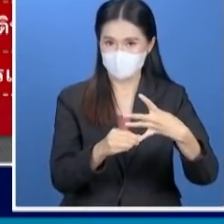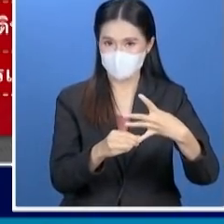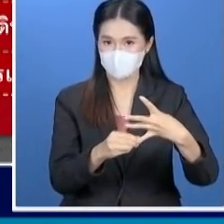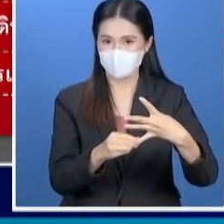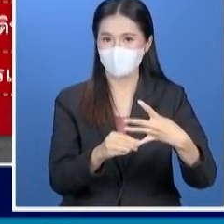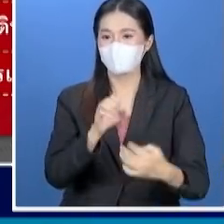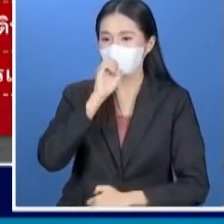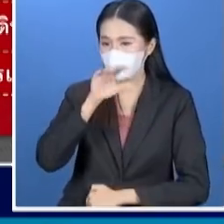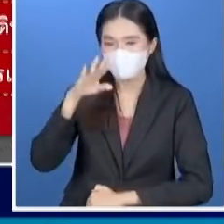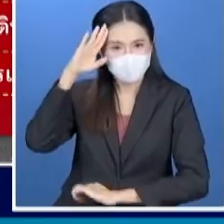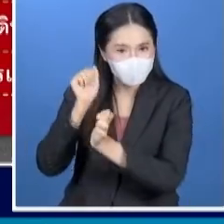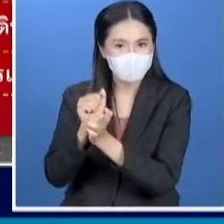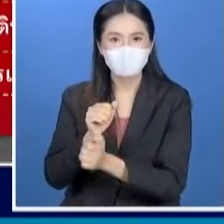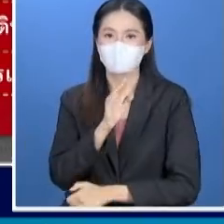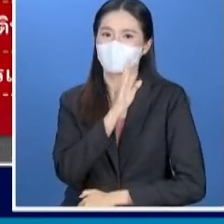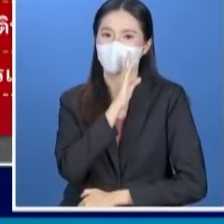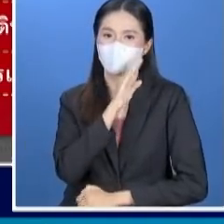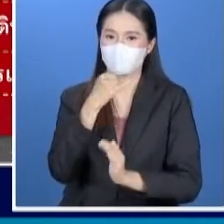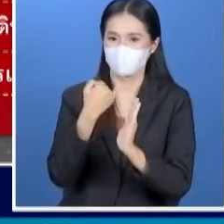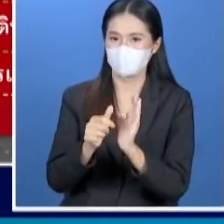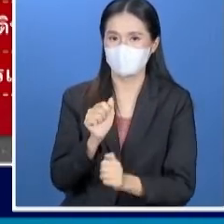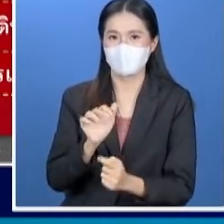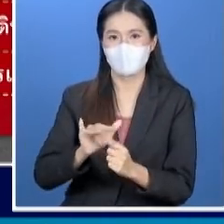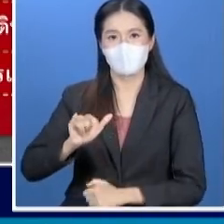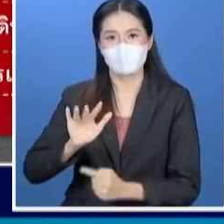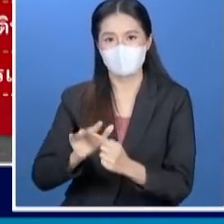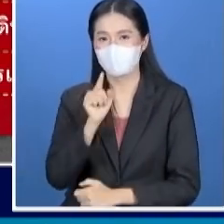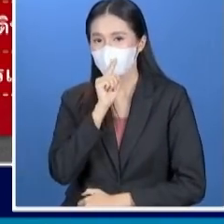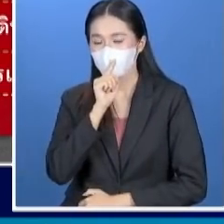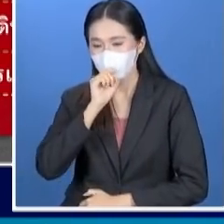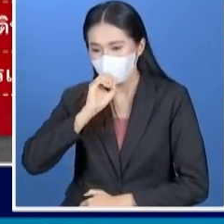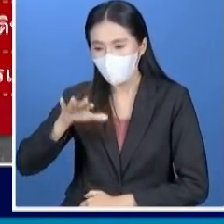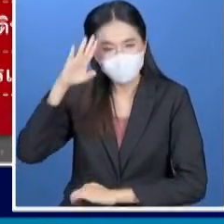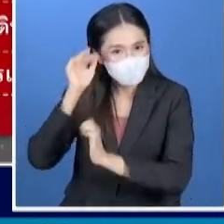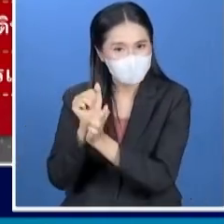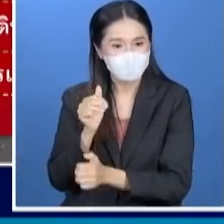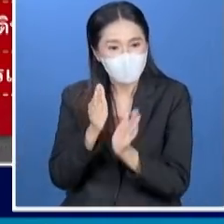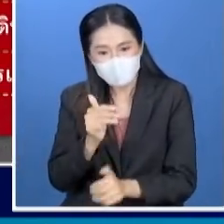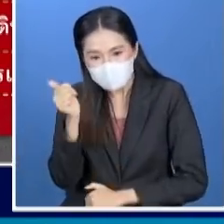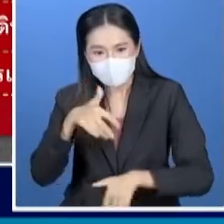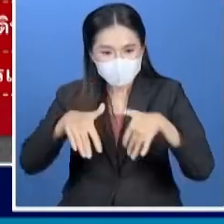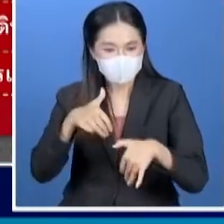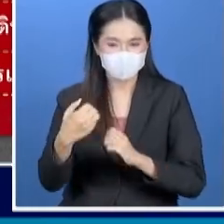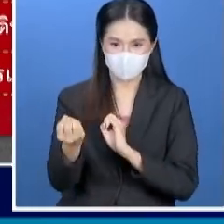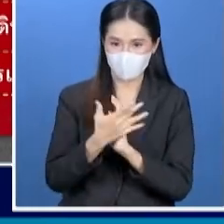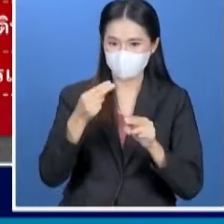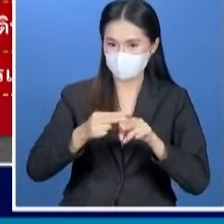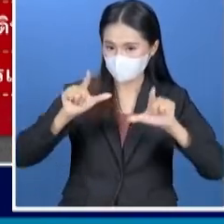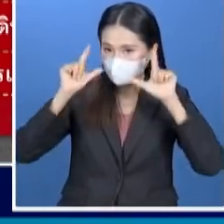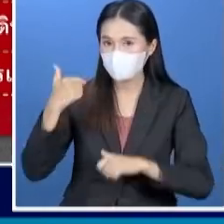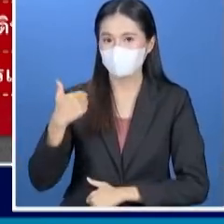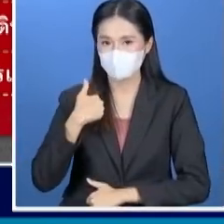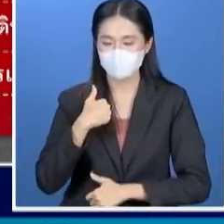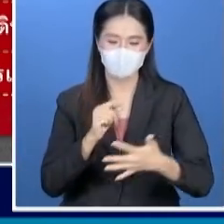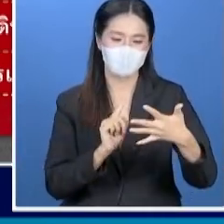ข้อความอันเป็นเท็จเกี่ยวกับความผิดอาญาแก่พนักงานสอบสวนซึ่งอาจทำให้ผู้อื่นหรือประชาชนเสียหาย